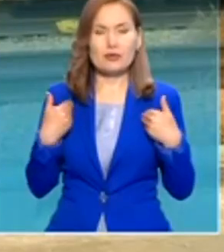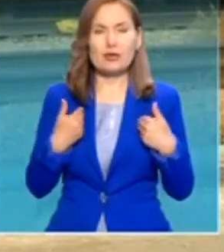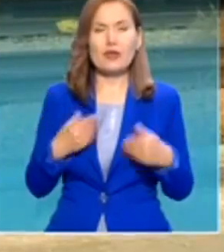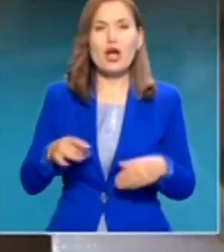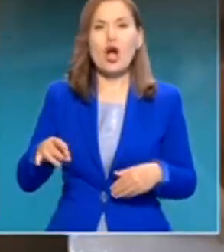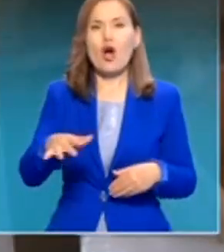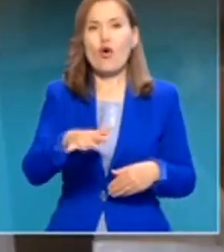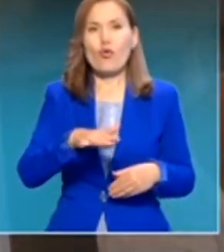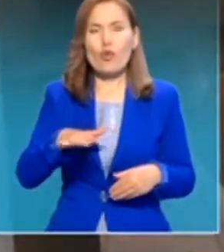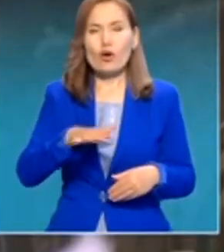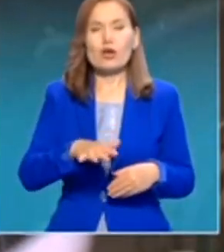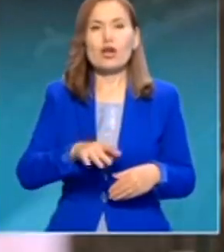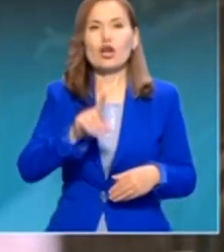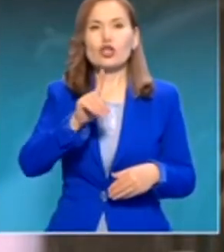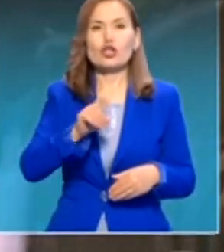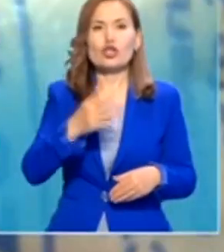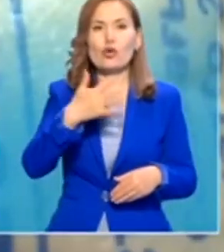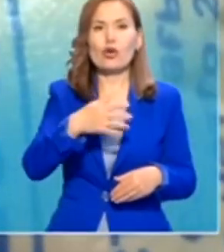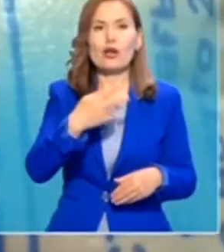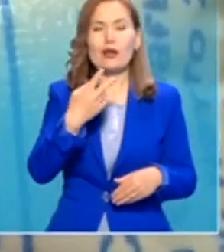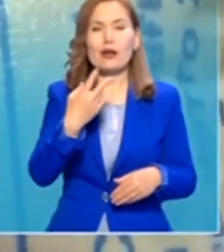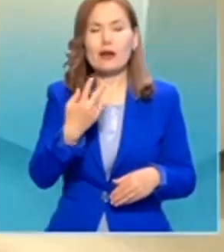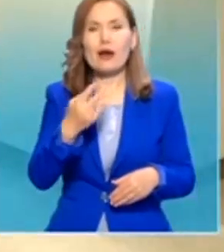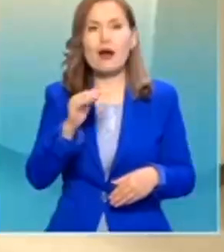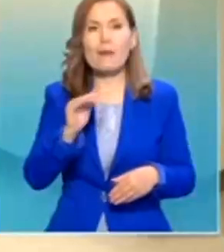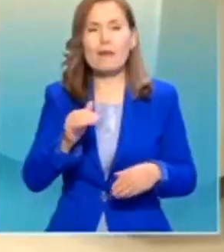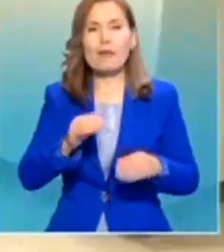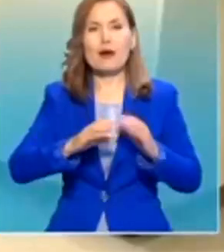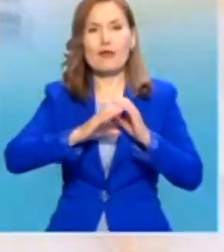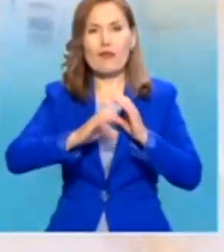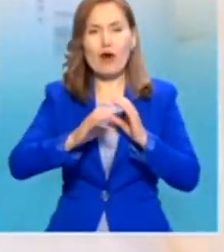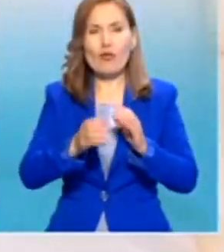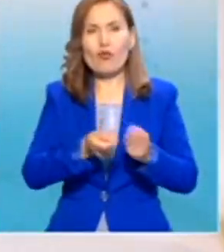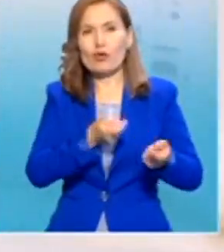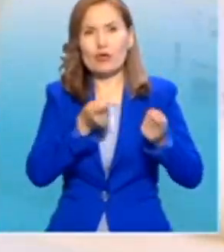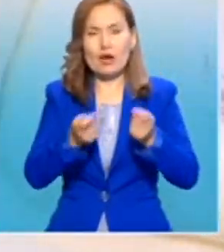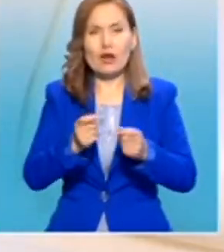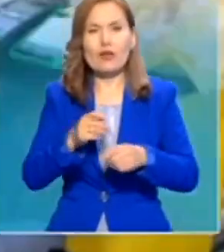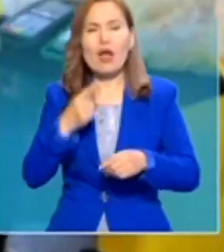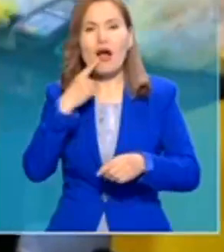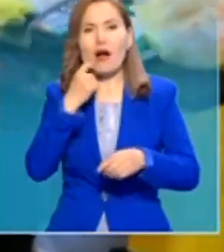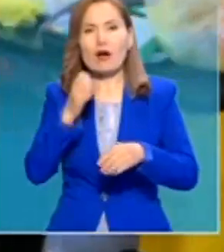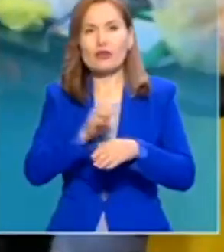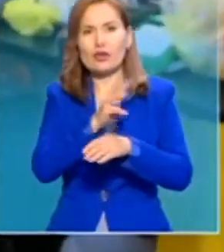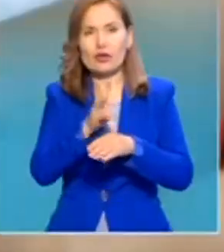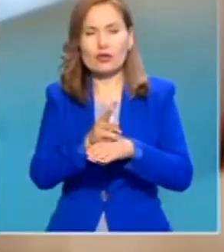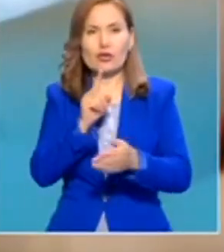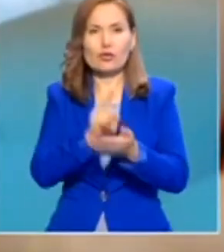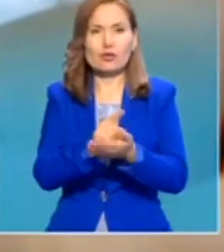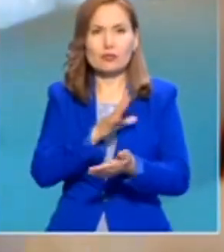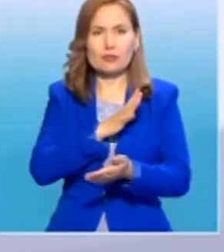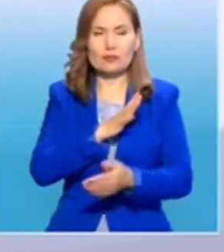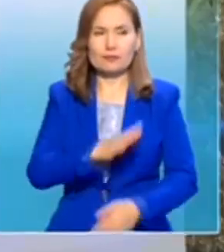Өңірлерге 152 вагон қан жеткізіледі. Облыс әкімдері құмшекерді жедел қабылдау мен таратуды қамтамасыз етуі тиіс.